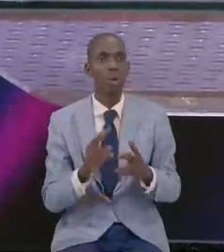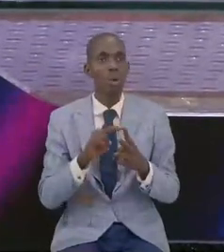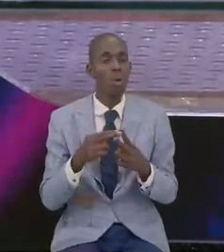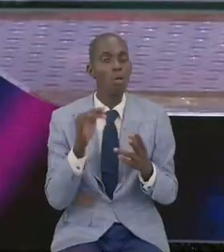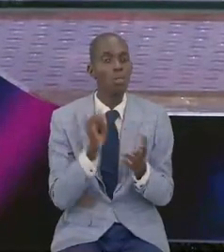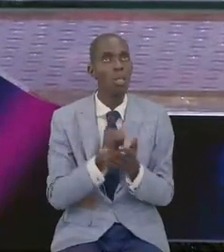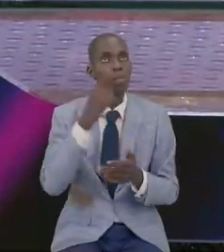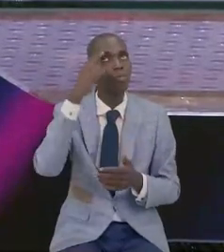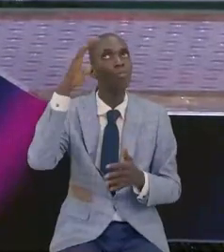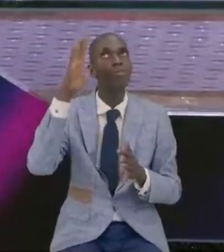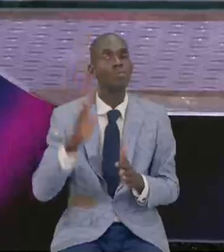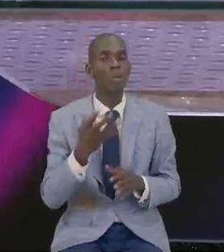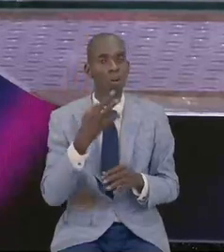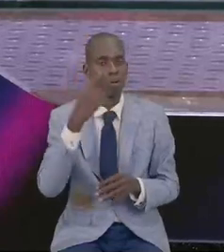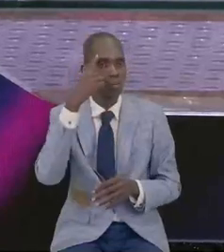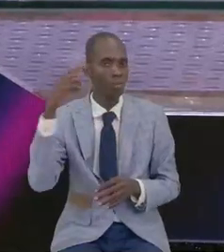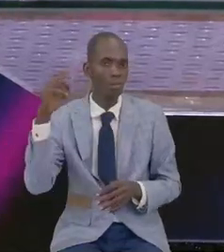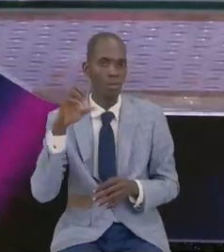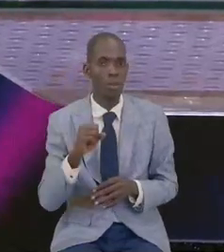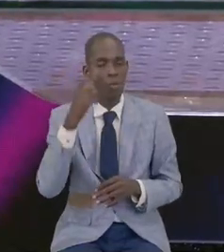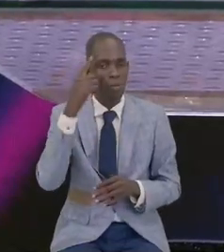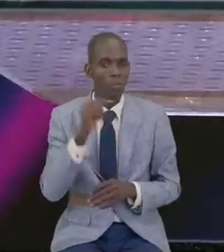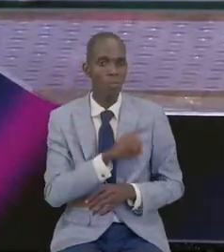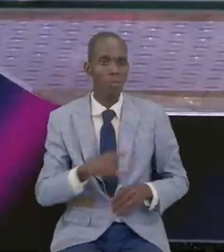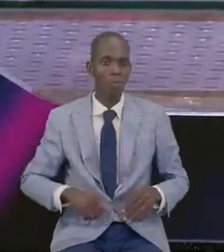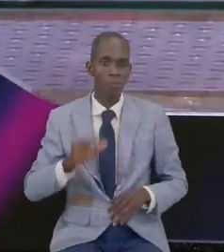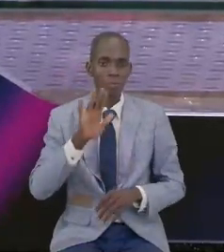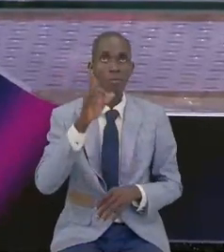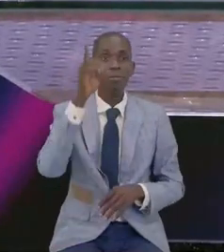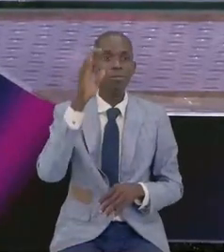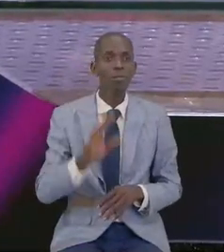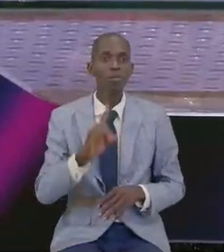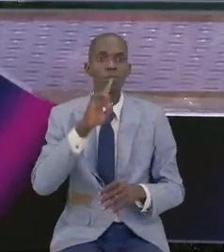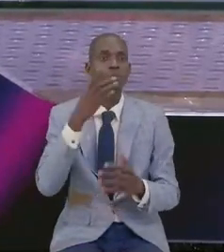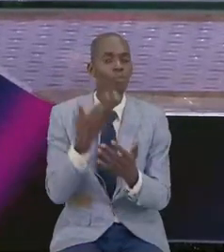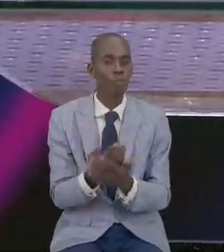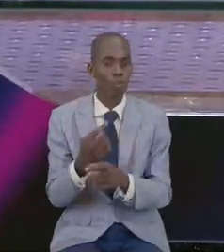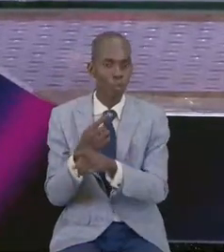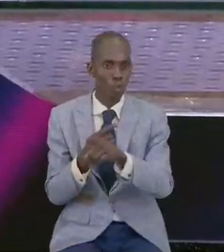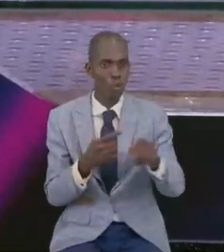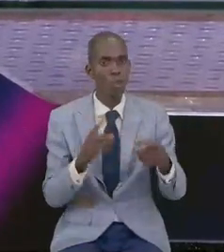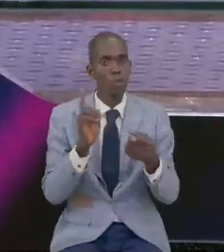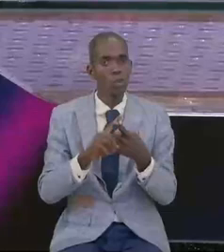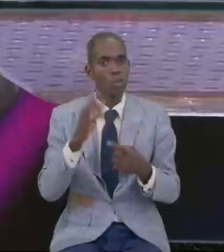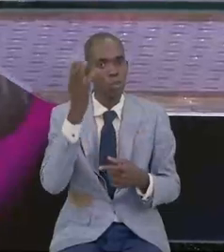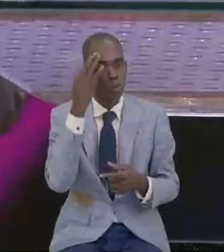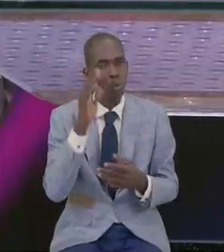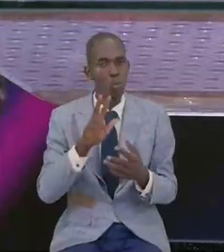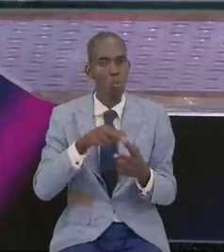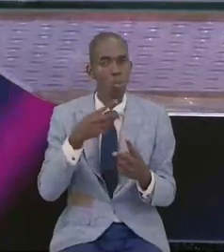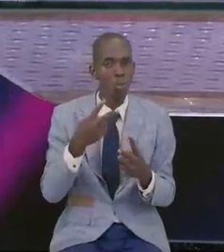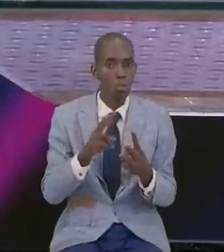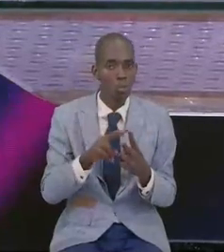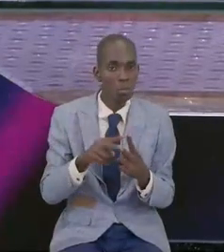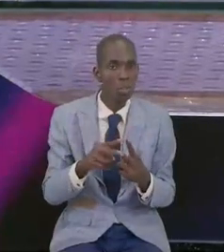ce songeur, car c'est l'Éternel, votre Dieu, qui vous met à l'épreuve pour